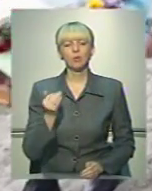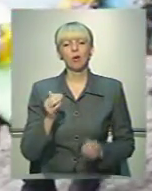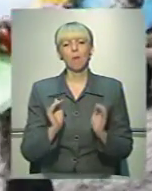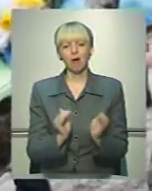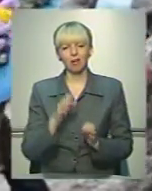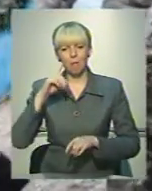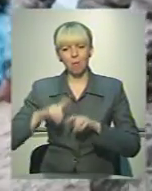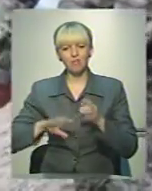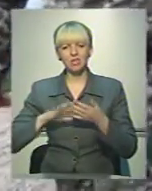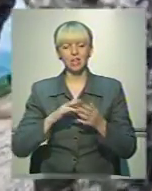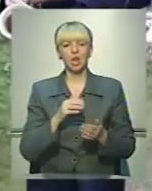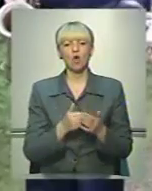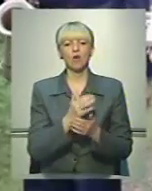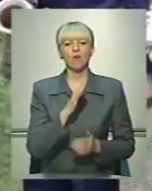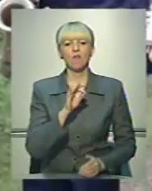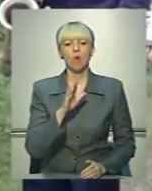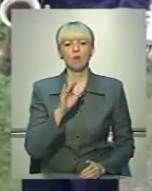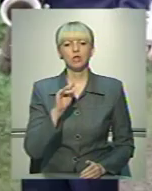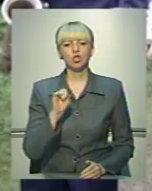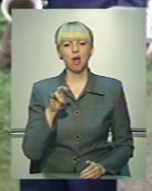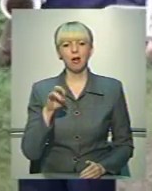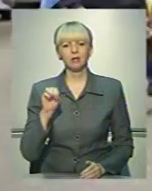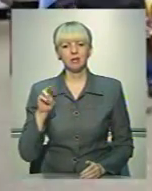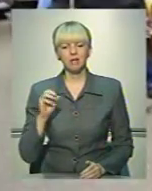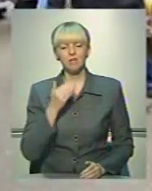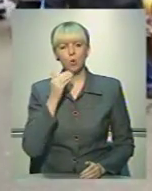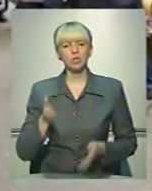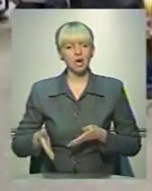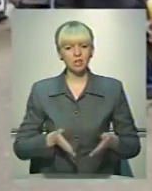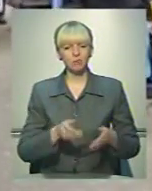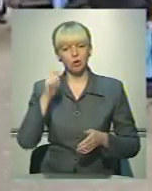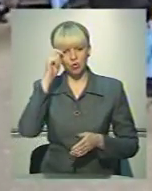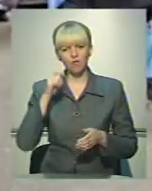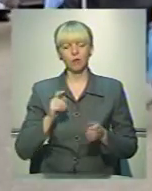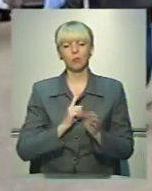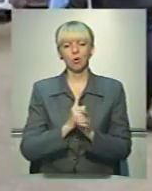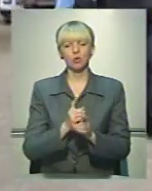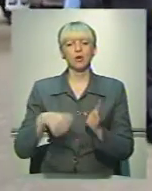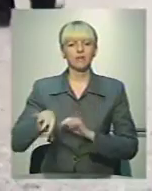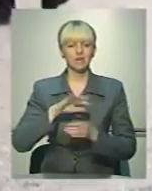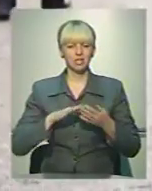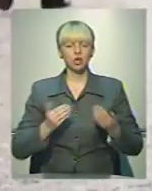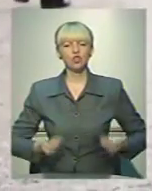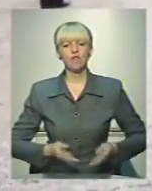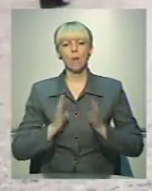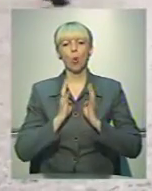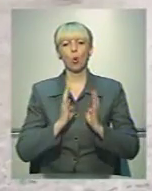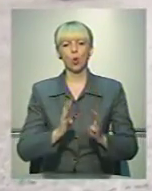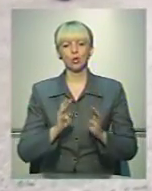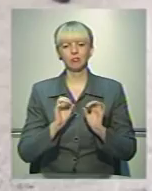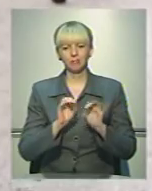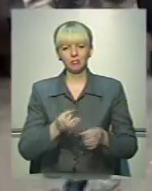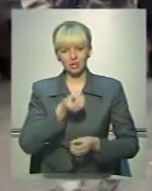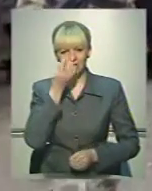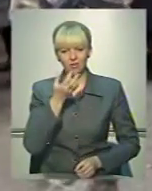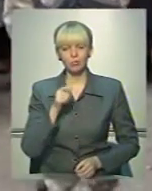маленькій батьківщині у селі Новий Вовчинець, що на Глибоччині. В останню путь чоловіка проводжало все село – живим коридором, устеленим